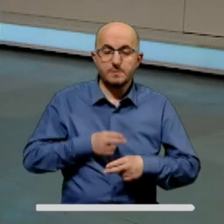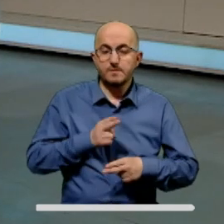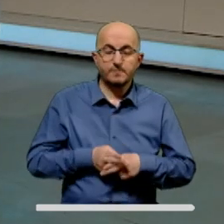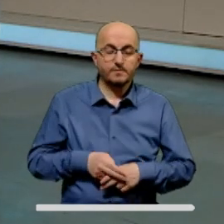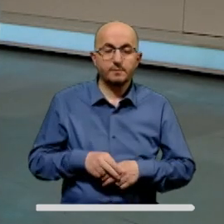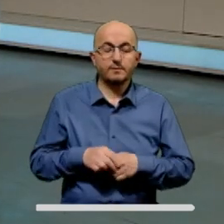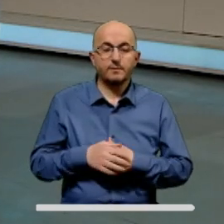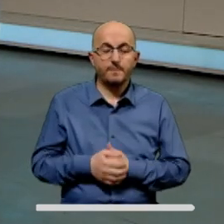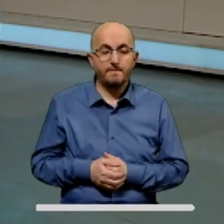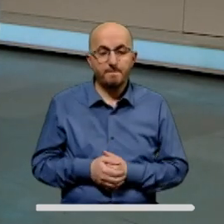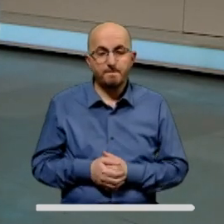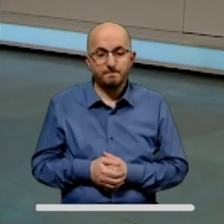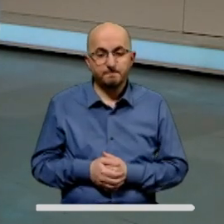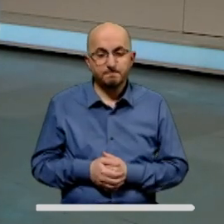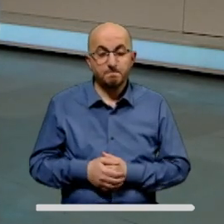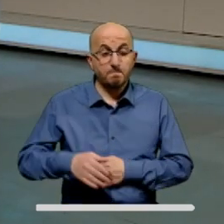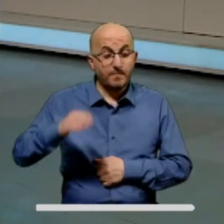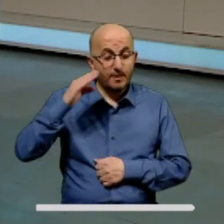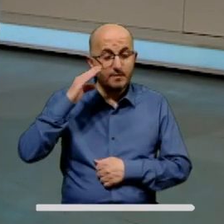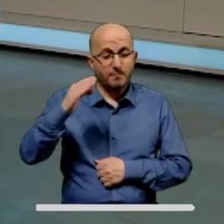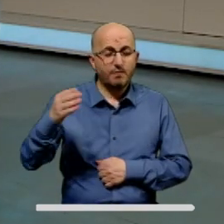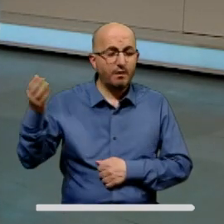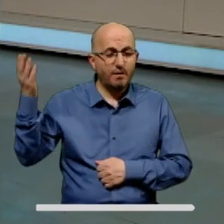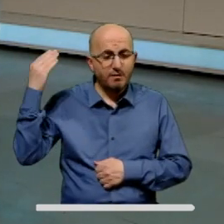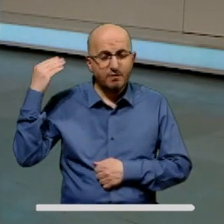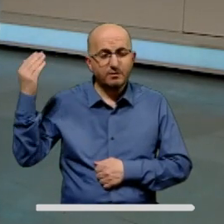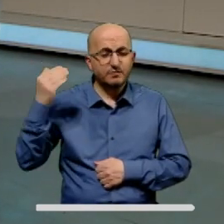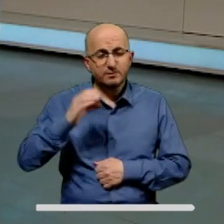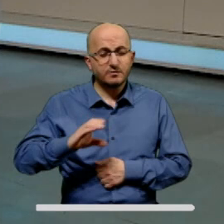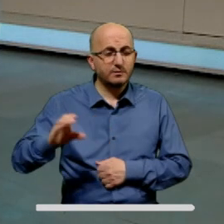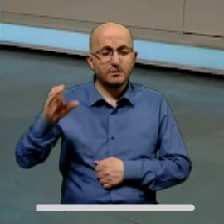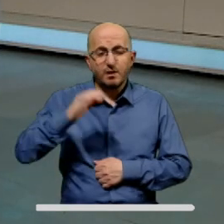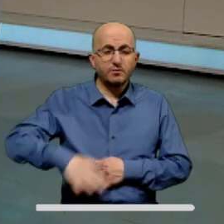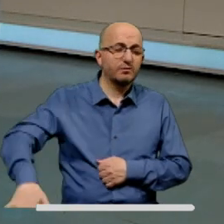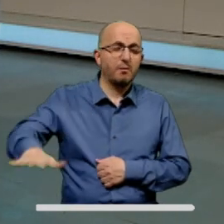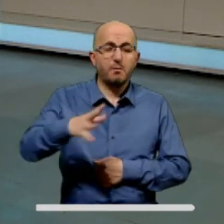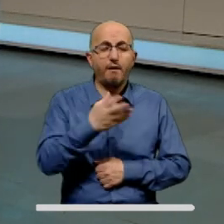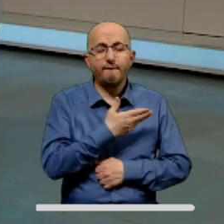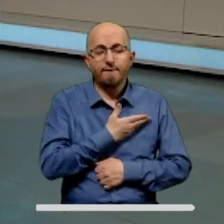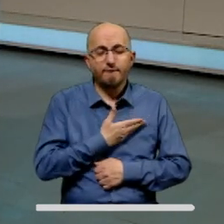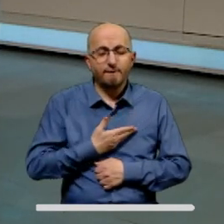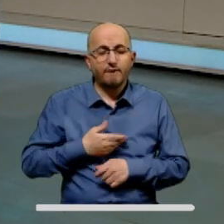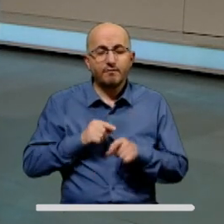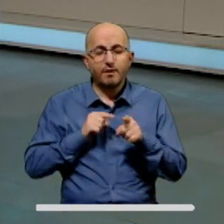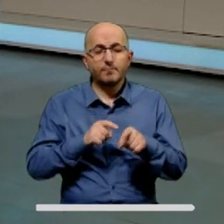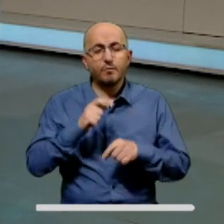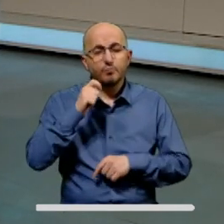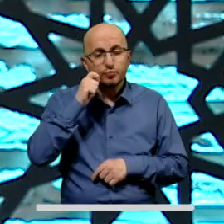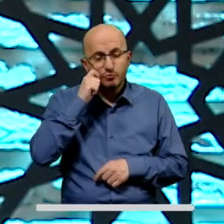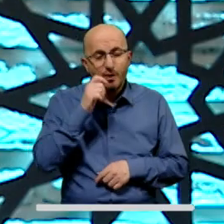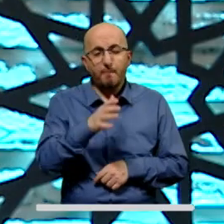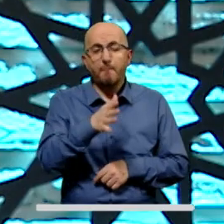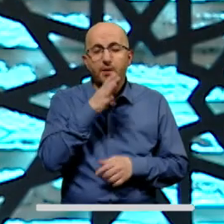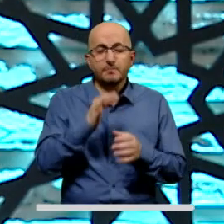Ayşe hanımın sorusu ile devam ediyorum Merhabalar Efendim Geçenlerde İslami camiada pek sevilen ve takip edilen Müslüman bir bilim